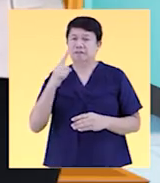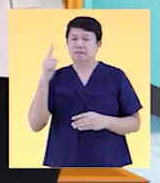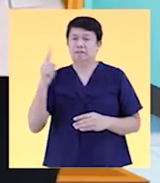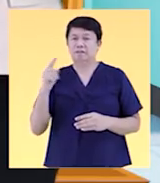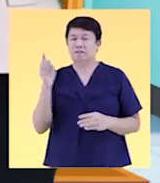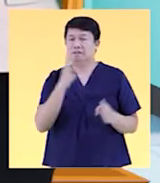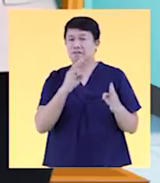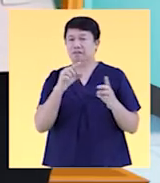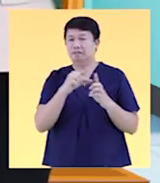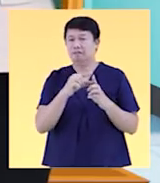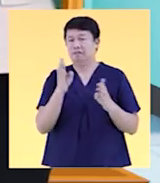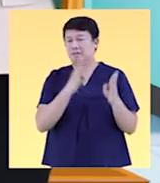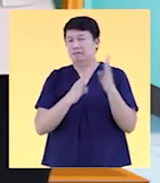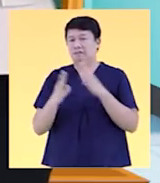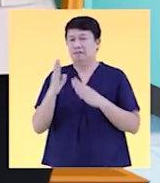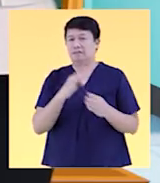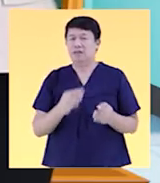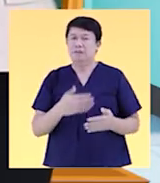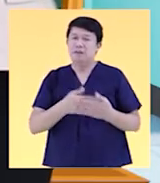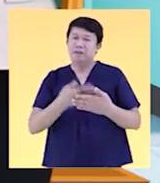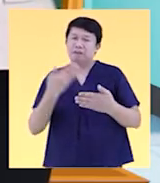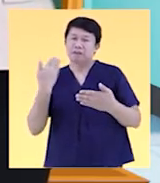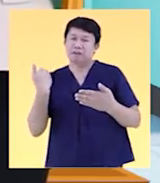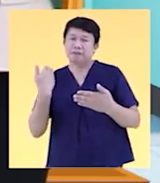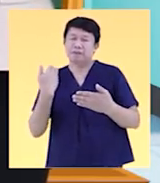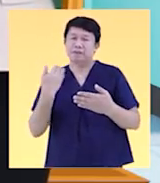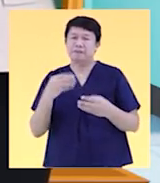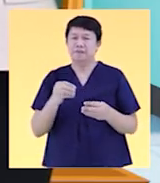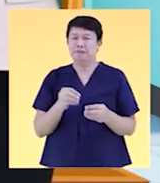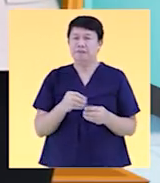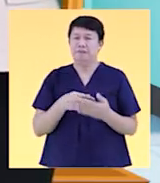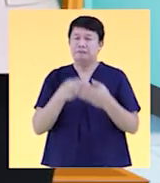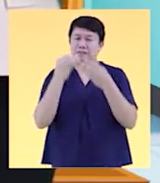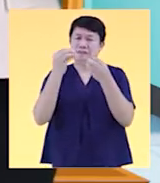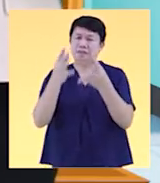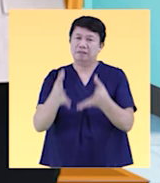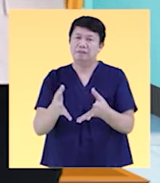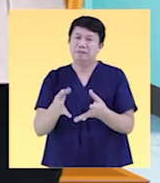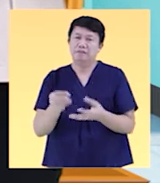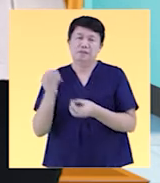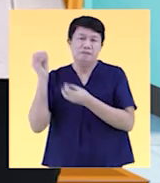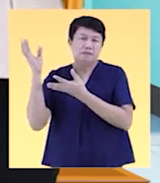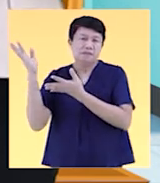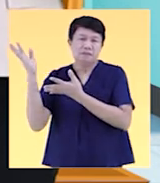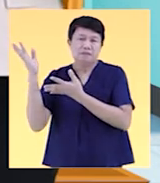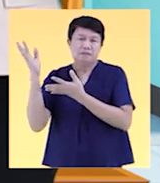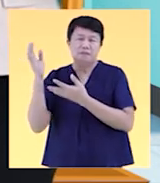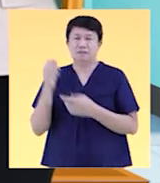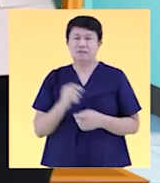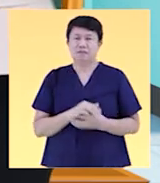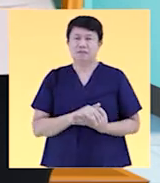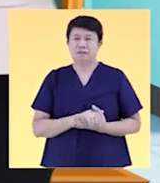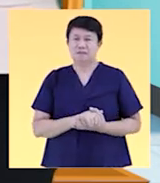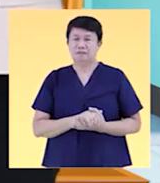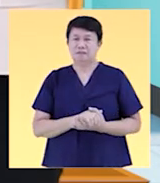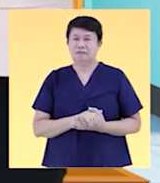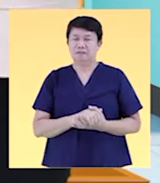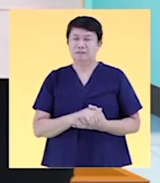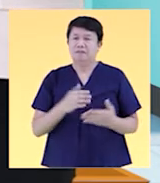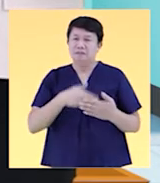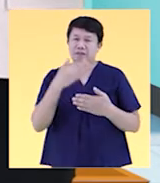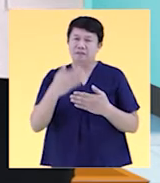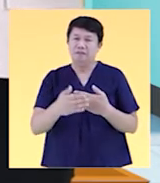Bago ko ibigay ang isa pang word problem, balikan muna natin ang word problem na binigay ko kanina.